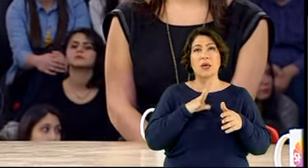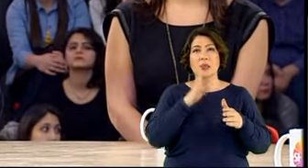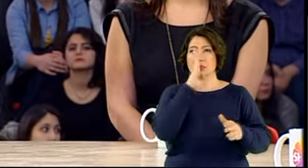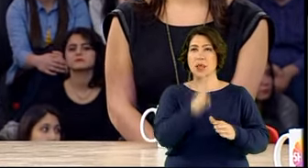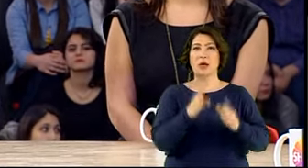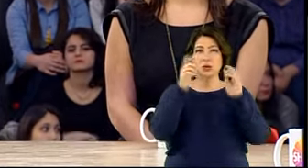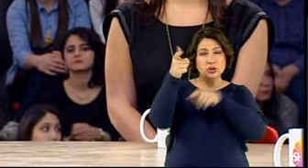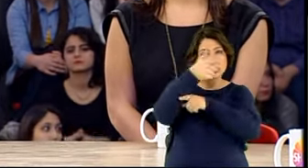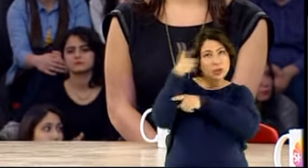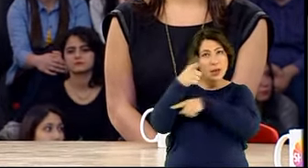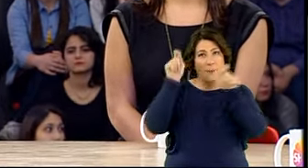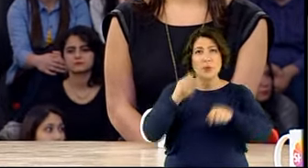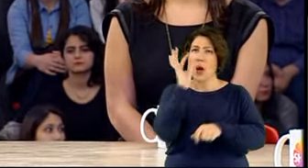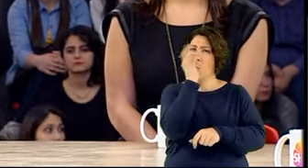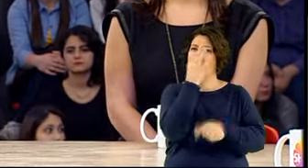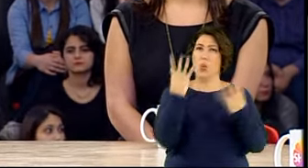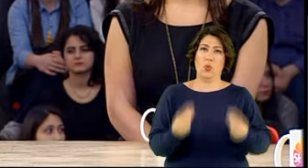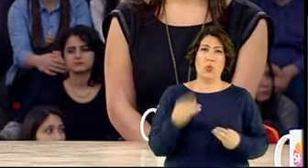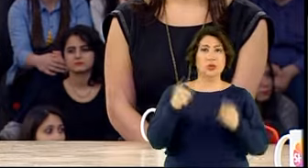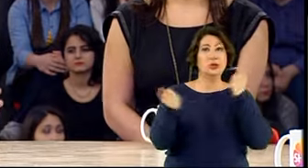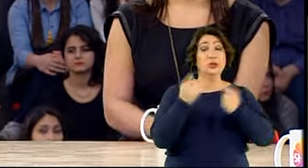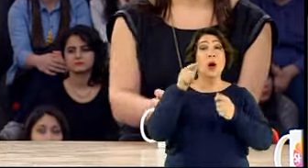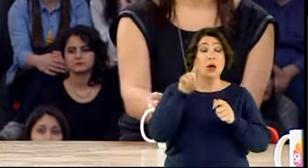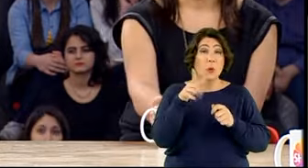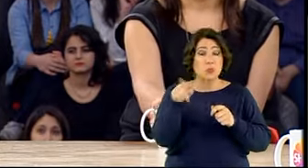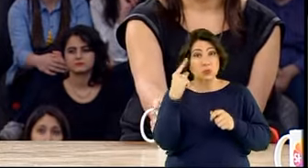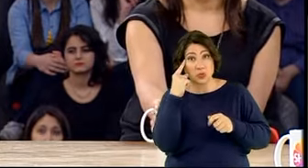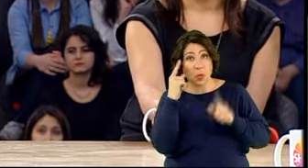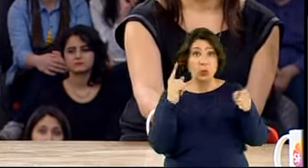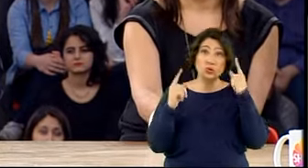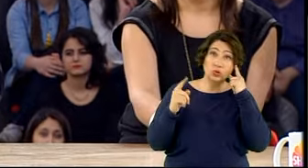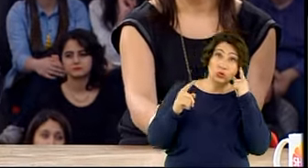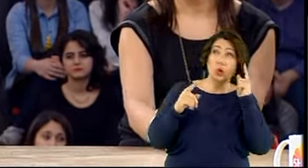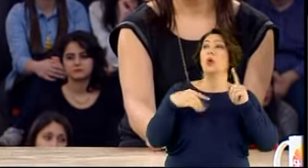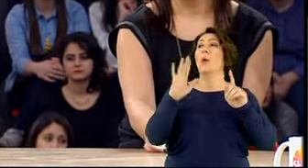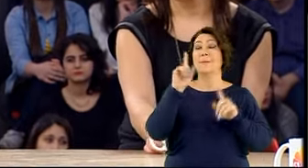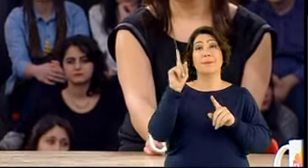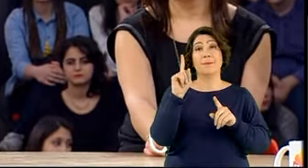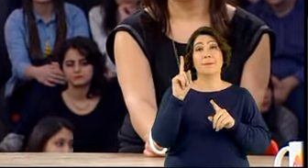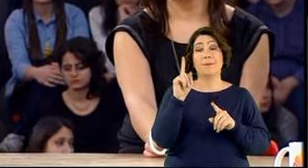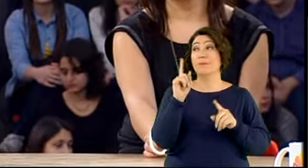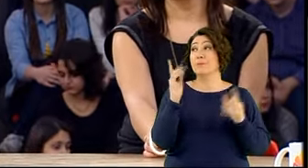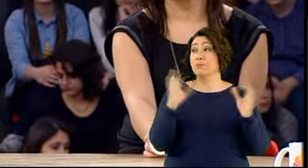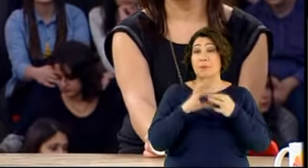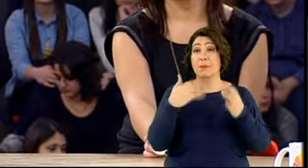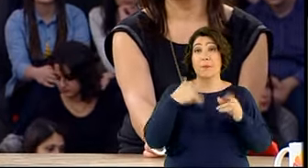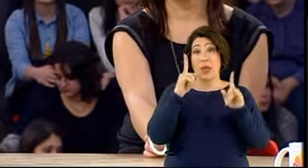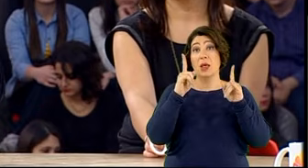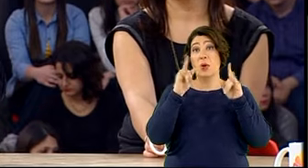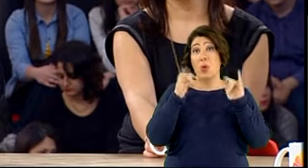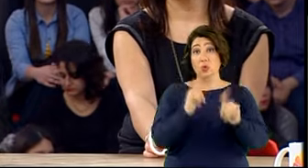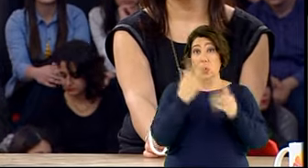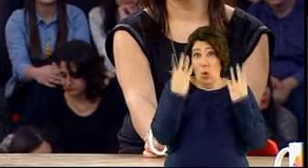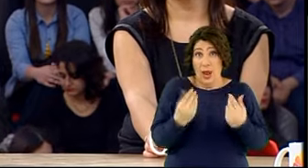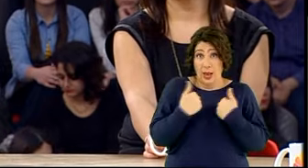direkt çektiği zaman çok daha kolay oluyor o işler. Yani acaba burada onu mu düşündü, bunu mu düşündü? Bir yönet. Çünkü ben oyuncu olarak